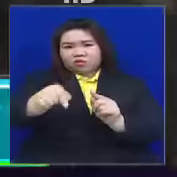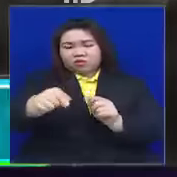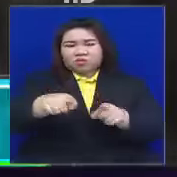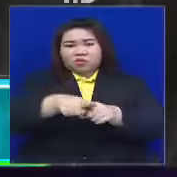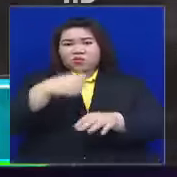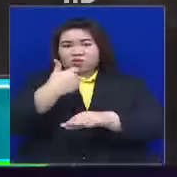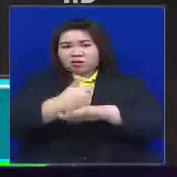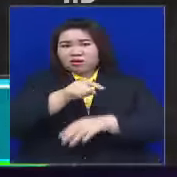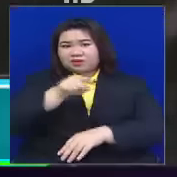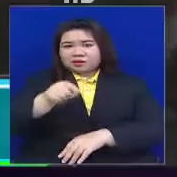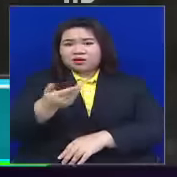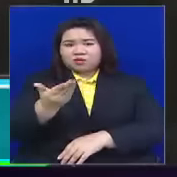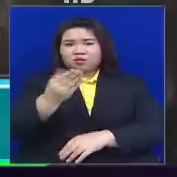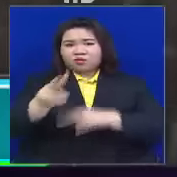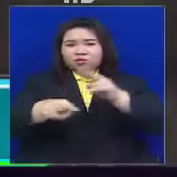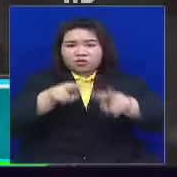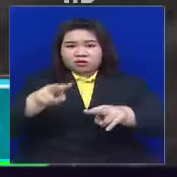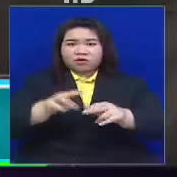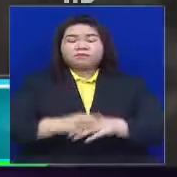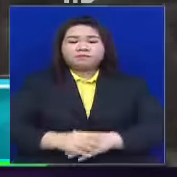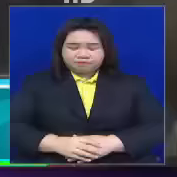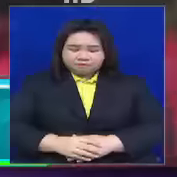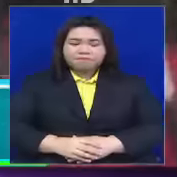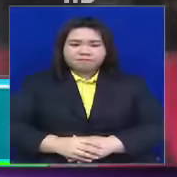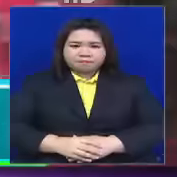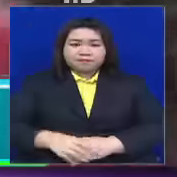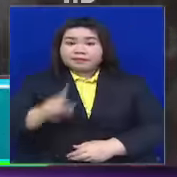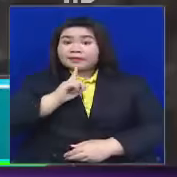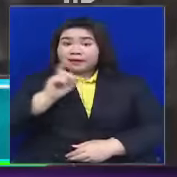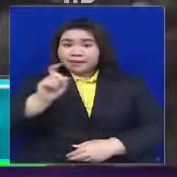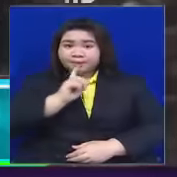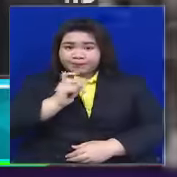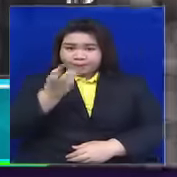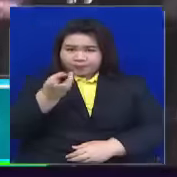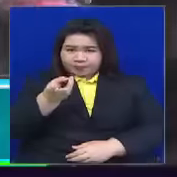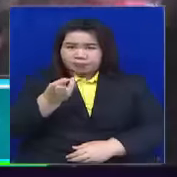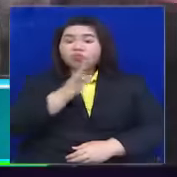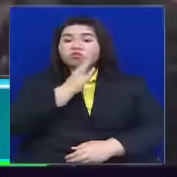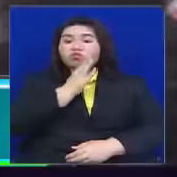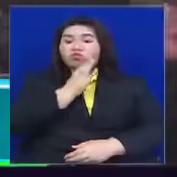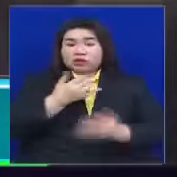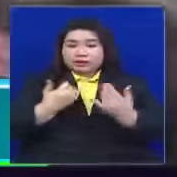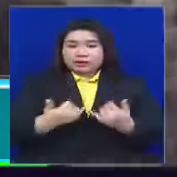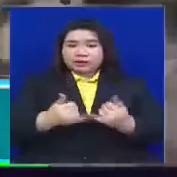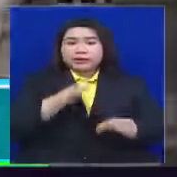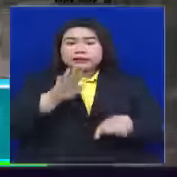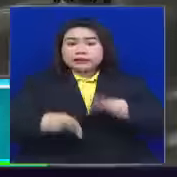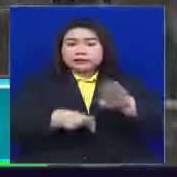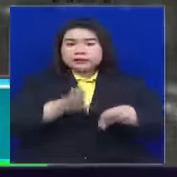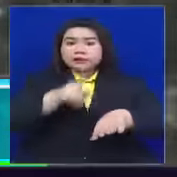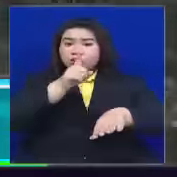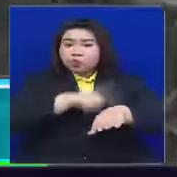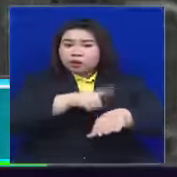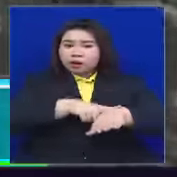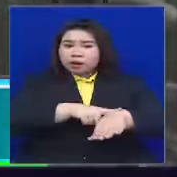านั้นขอให้ไปตรวจสอบครับ คุณเสกสมครับถามนิดนึงว่าในการเดินเท้าในครั้งนี้เรามีระยะเวลาไหมครับว่า